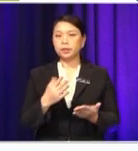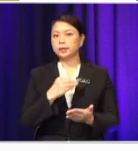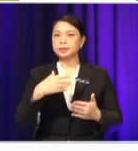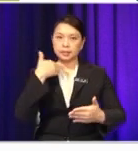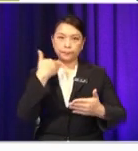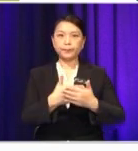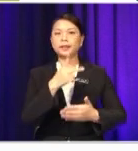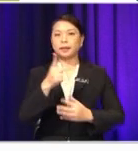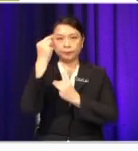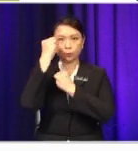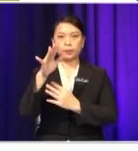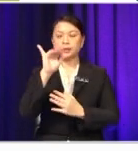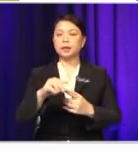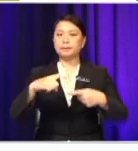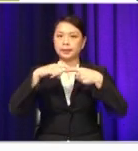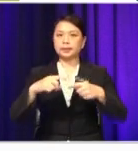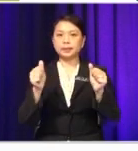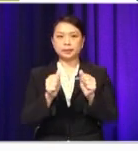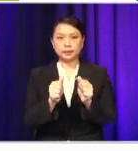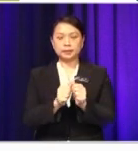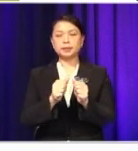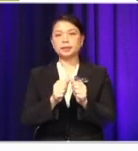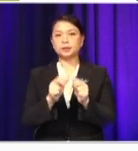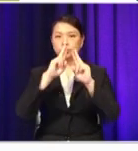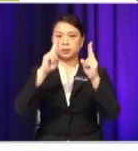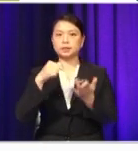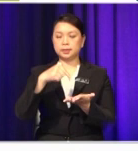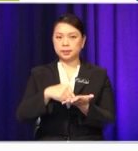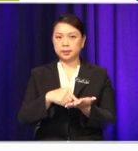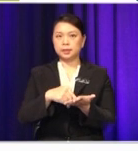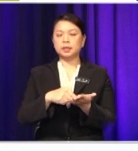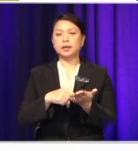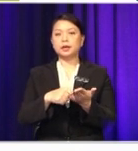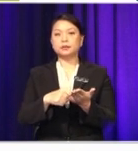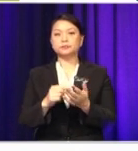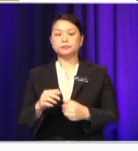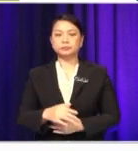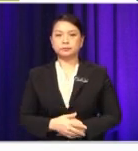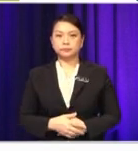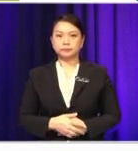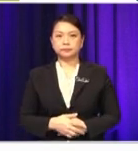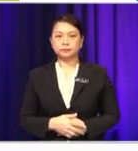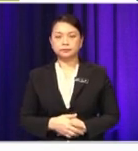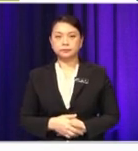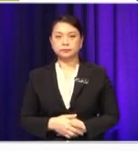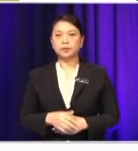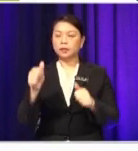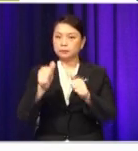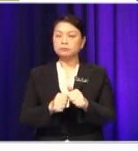maklumat-maklumat yang berkaitan dengan ujian akhir semester akademik sekiranya ada yang kita berikan di pihak lembaga, di pihak kementerian dalam masa dalam setiap